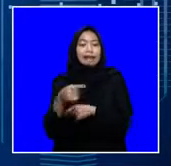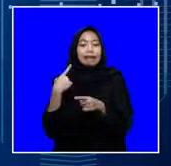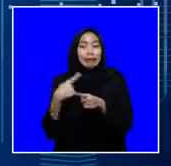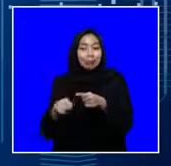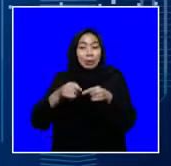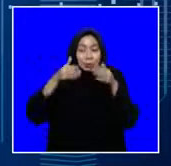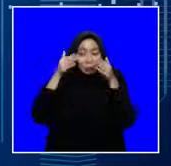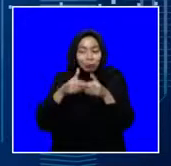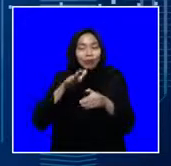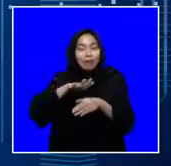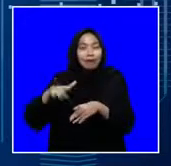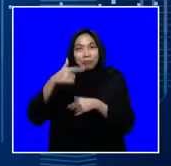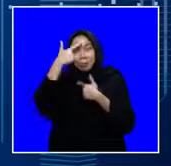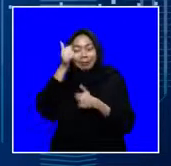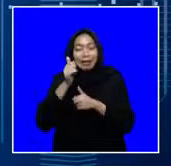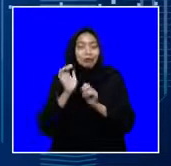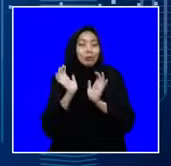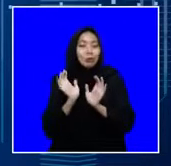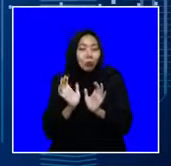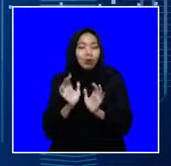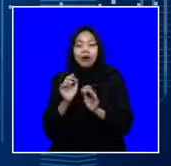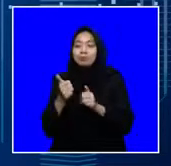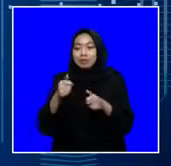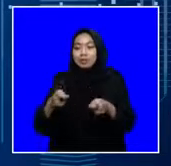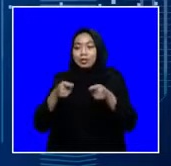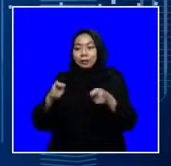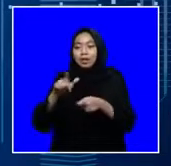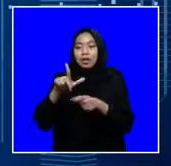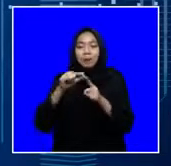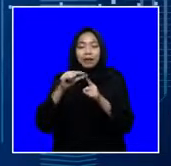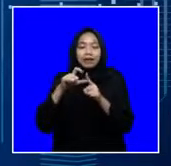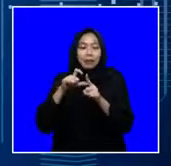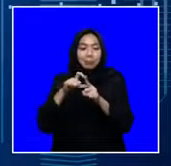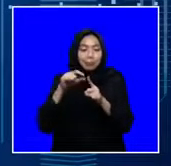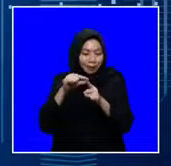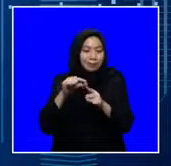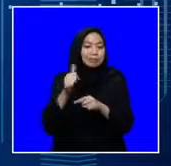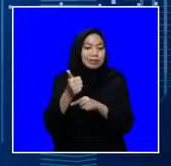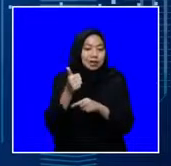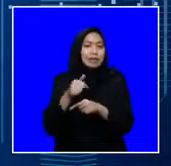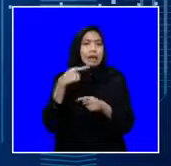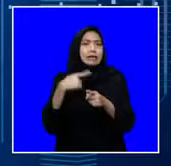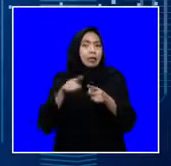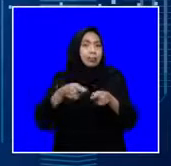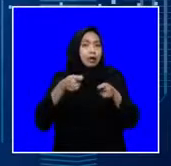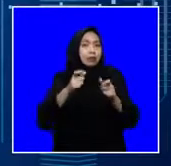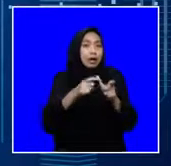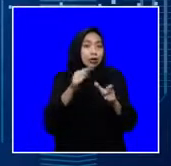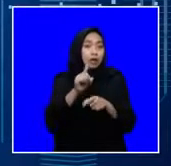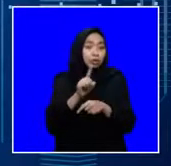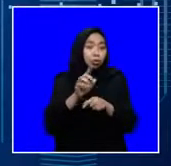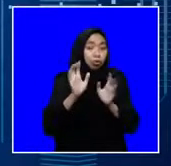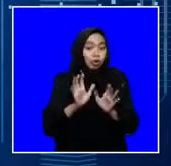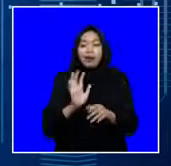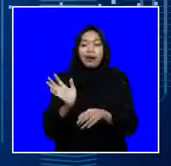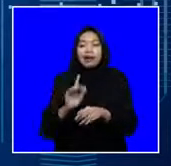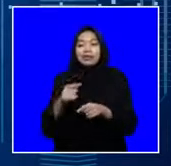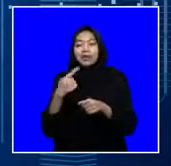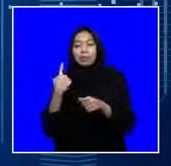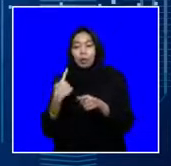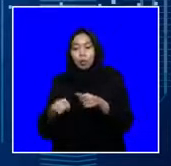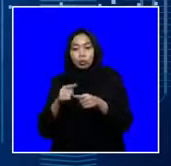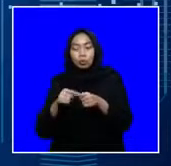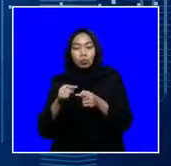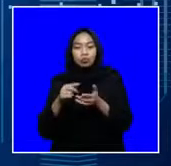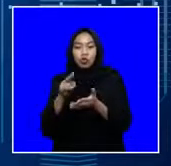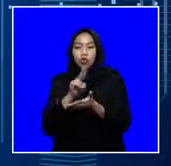tentunya. Dan juga bukan hanya S1, kita juga membuka beasiswa untuk non-degree program. Non-degree